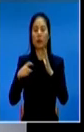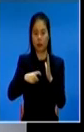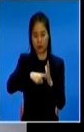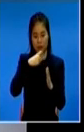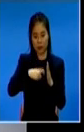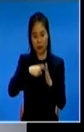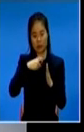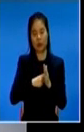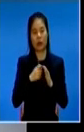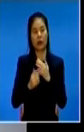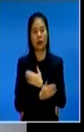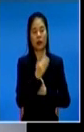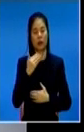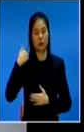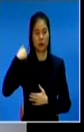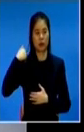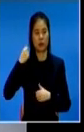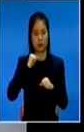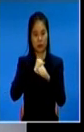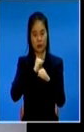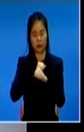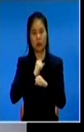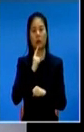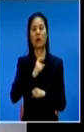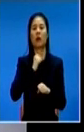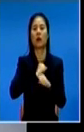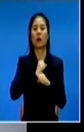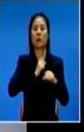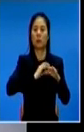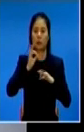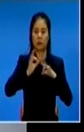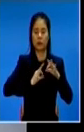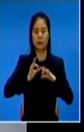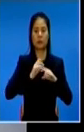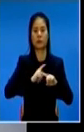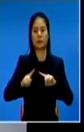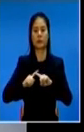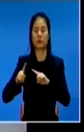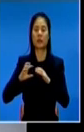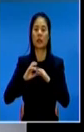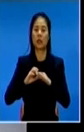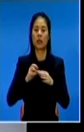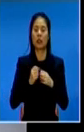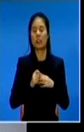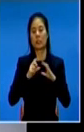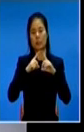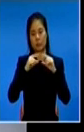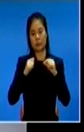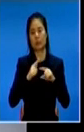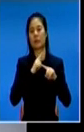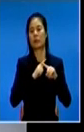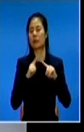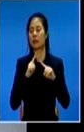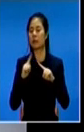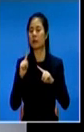เปิดช่องให้ตรงนี้เราพยายามจะหาคำอธิบายคำพูดที่ว่ามันต้องหนักหนาสาหัสจริงๆนะคุณถึงจะข้ามเขาผ